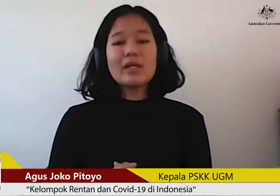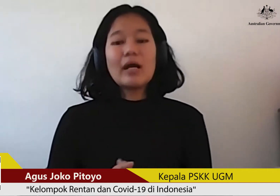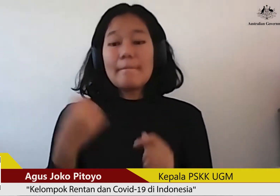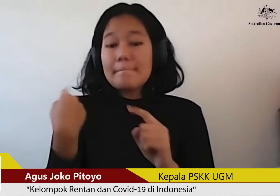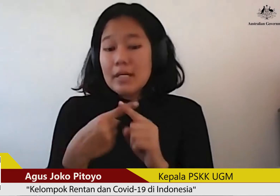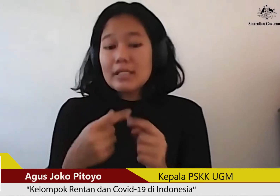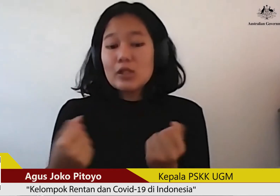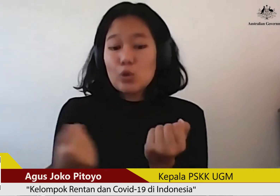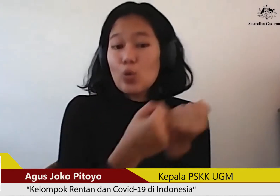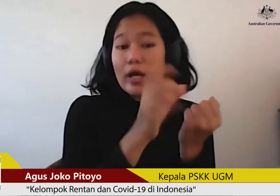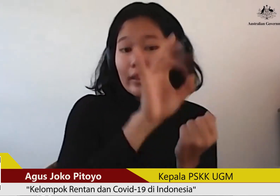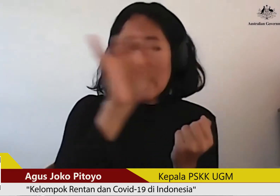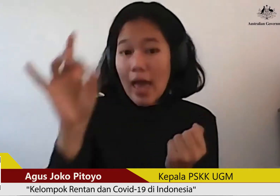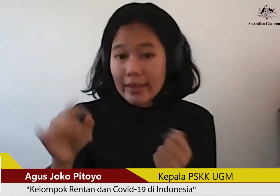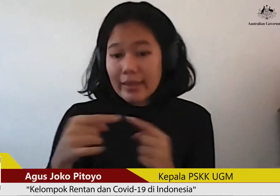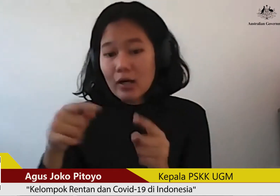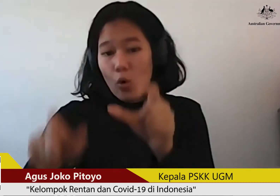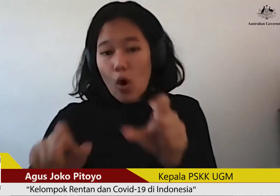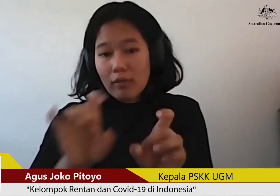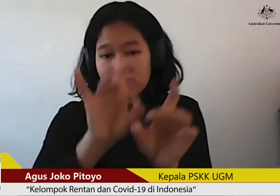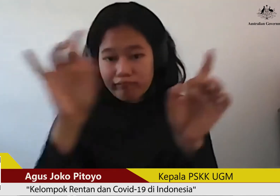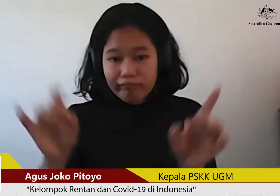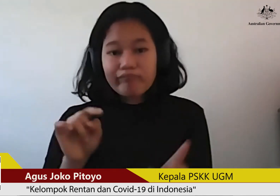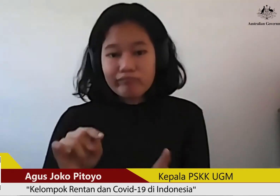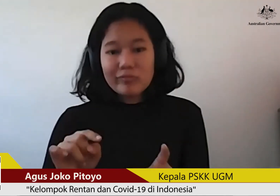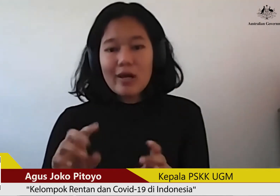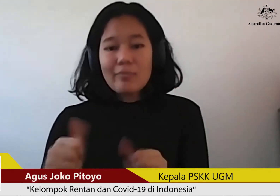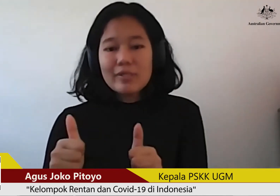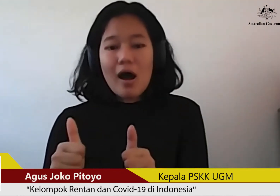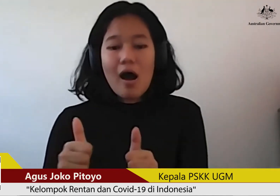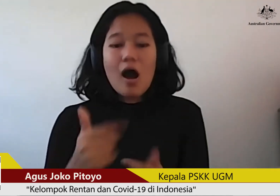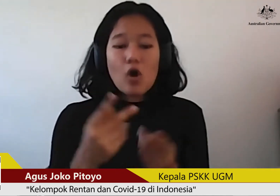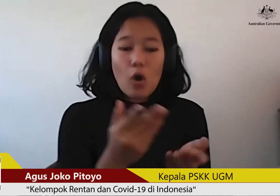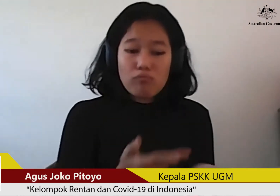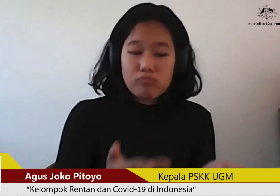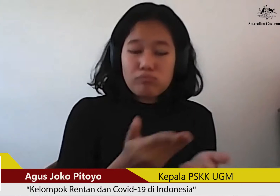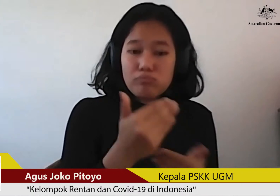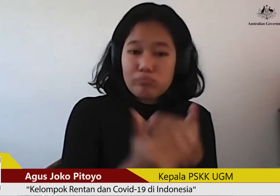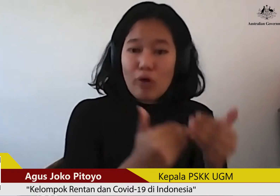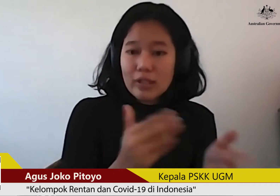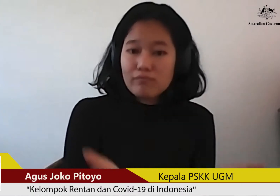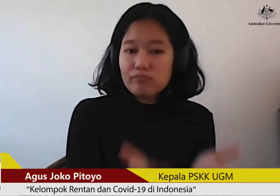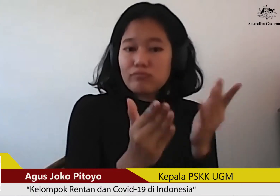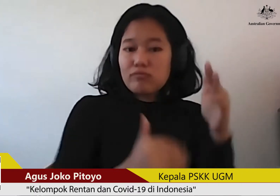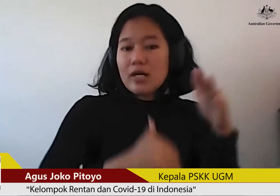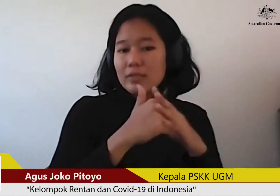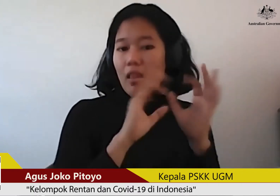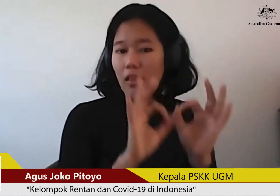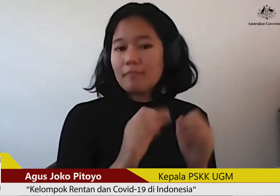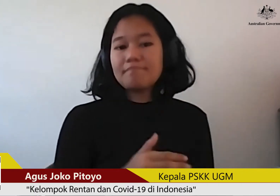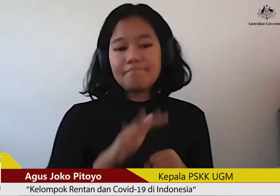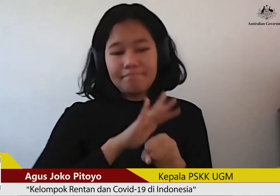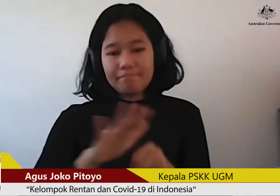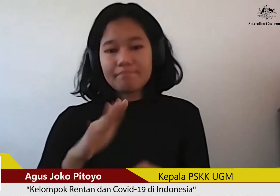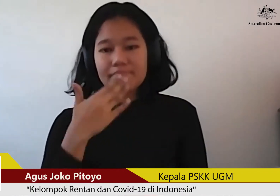yang lain dari berbagai pihak tentu akan membuat proses recovery ini menjadi lebih optimal. Demikian